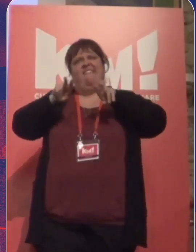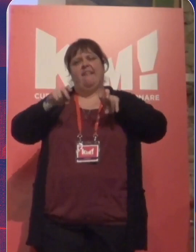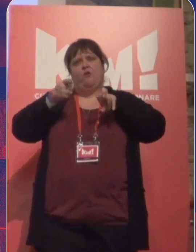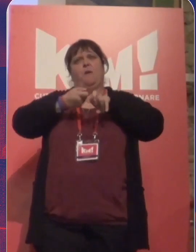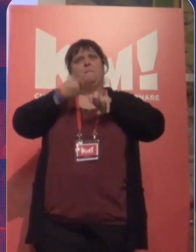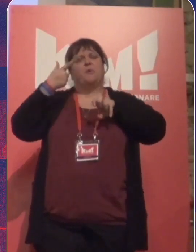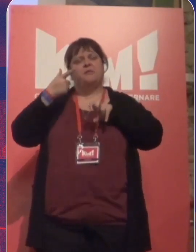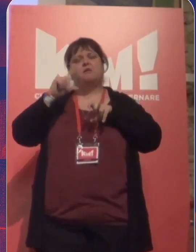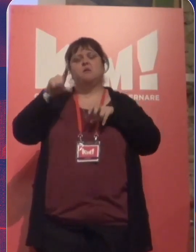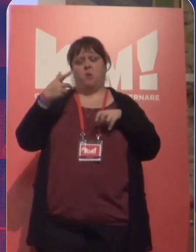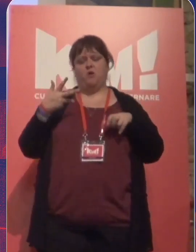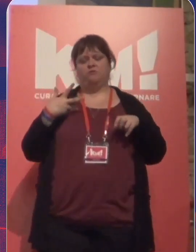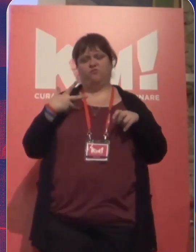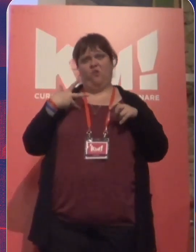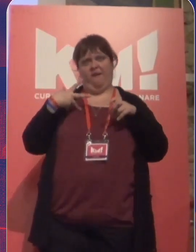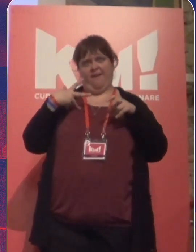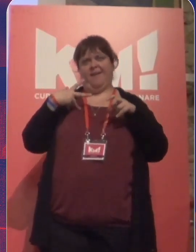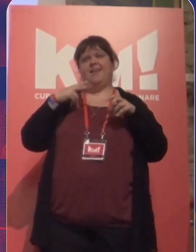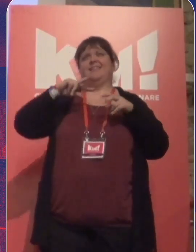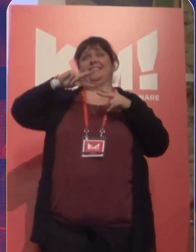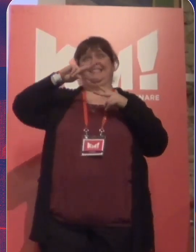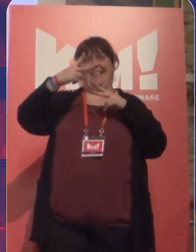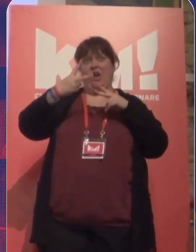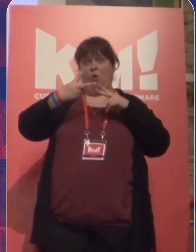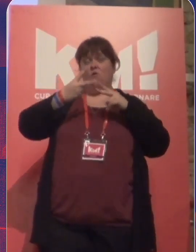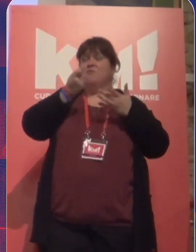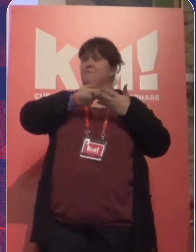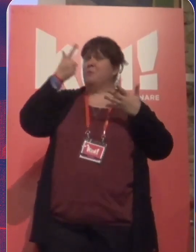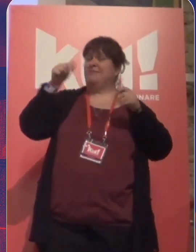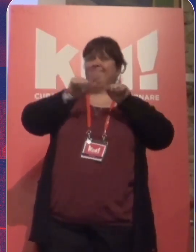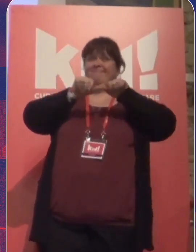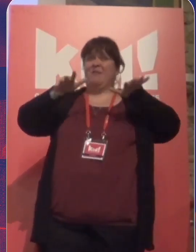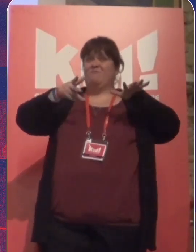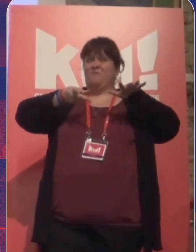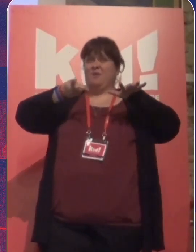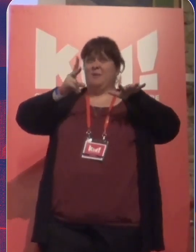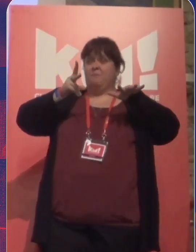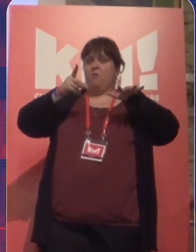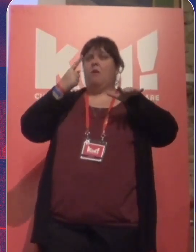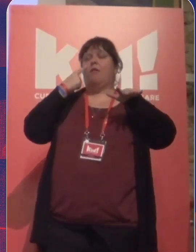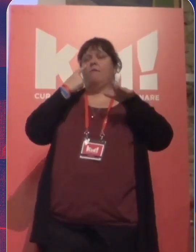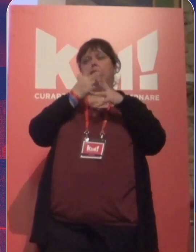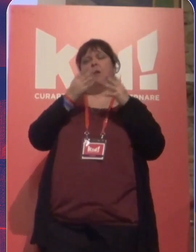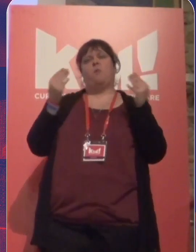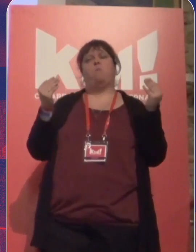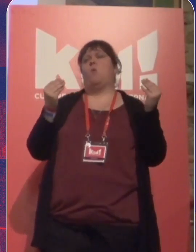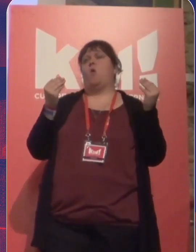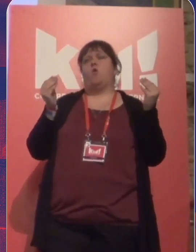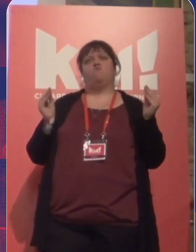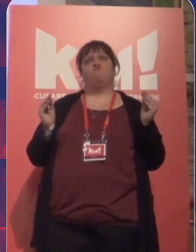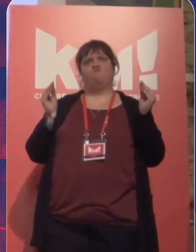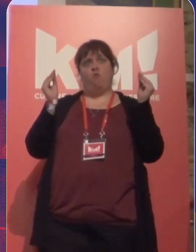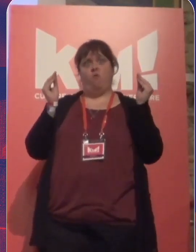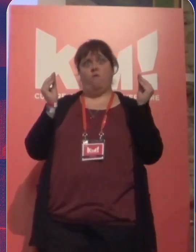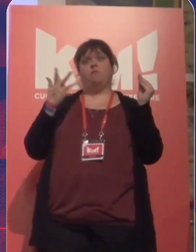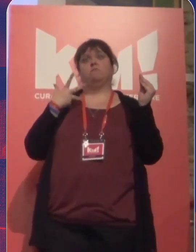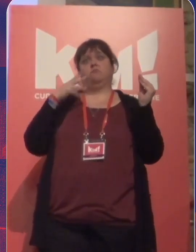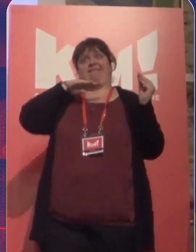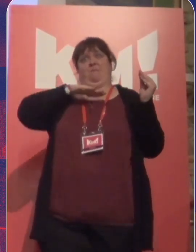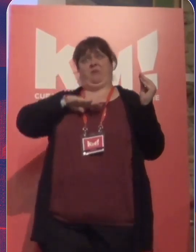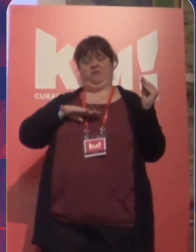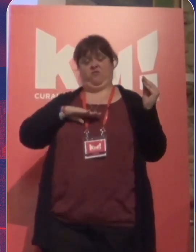e più diffuso quello che noi vediamo di più quanto meno anche nei giovani ma non solo nei giovani che la depressione